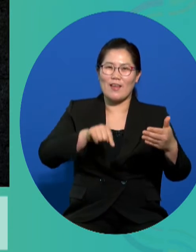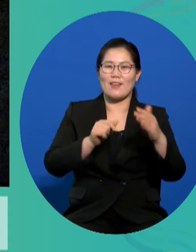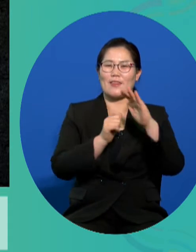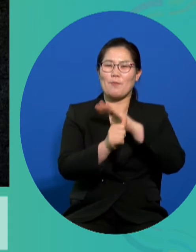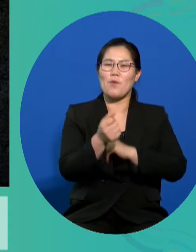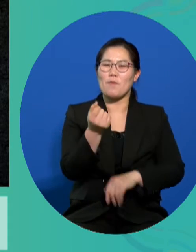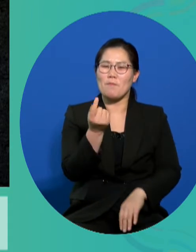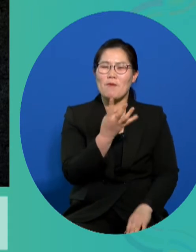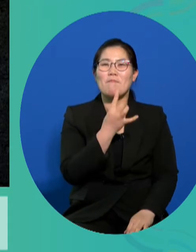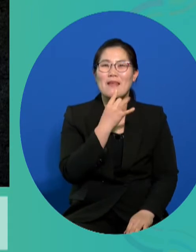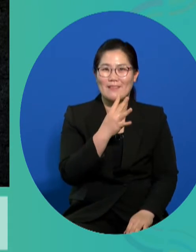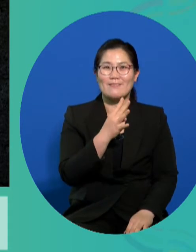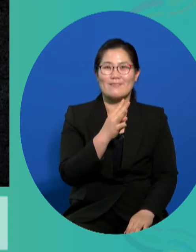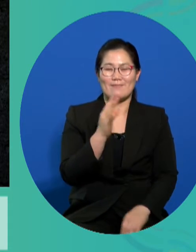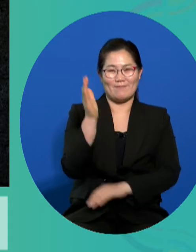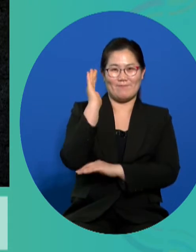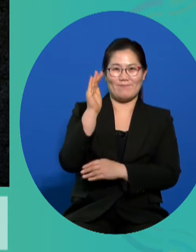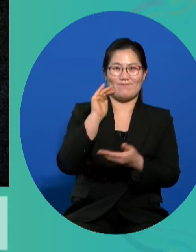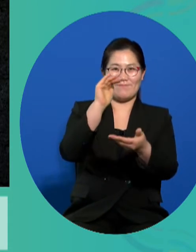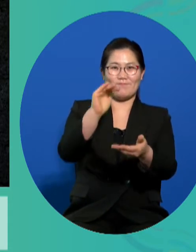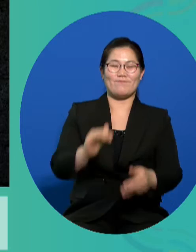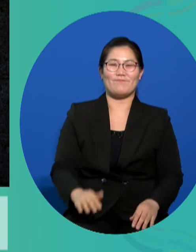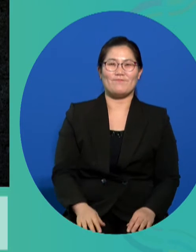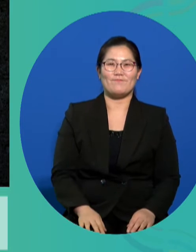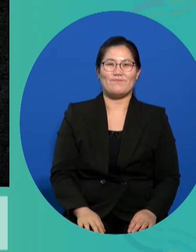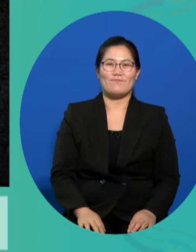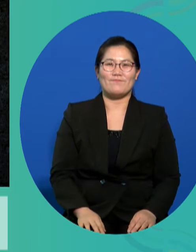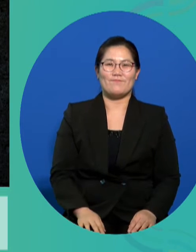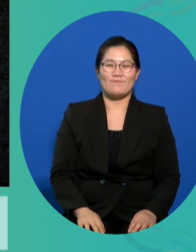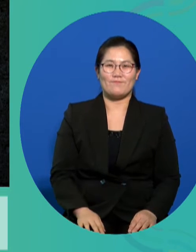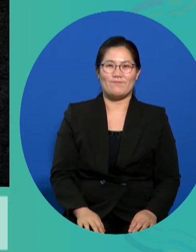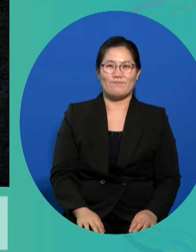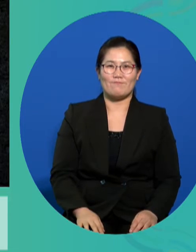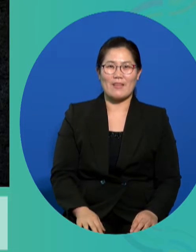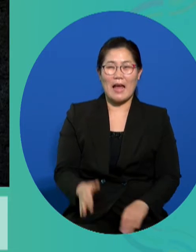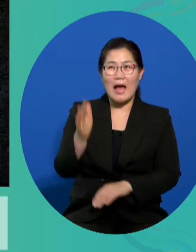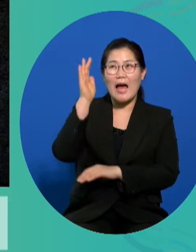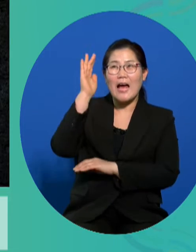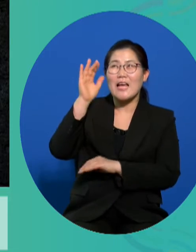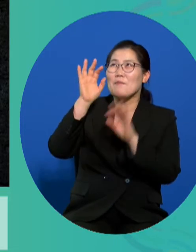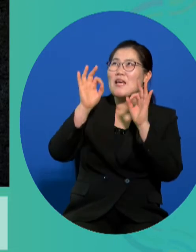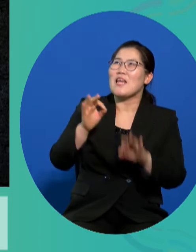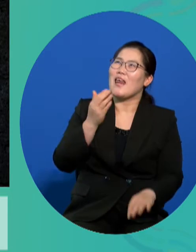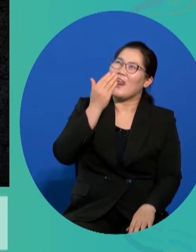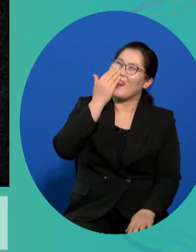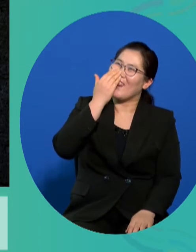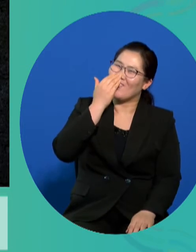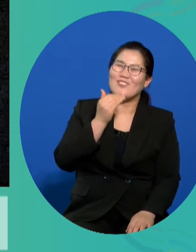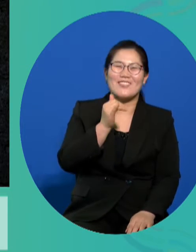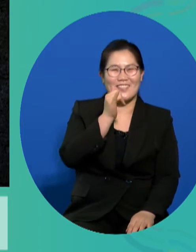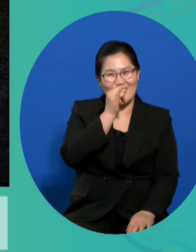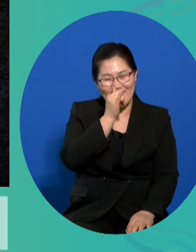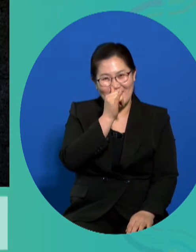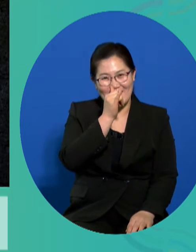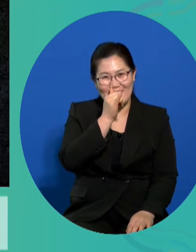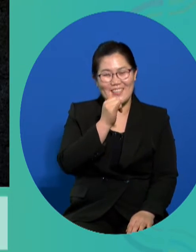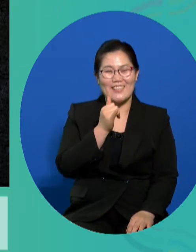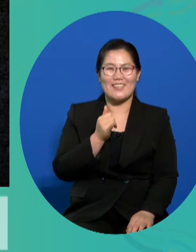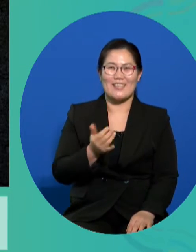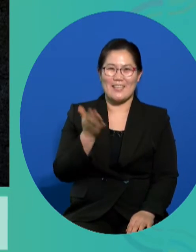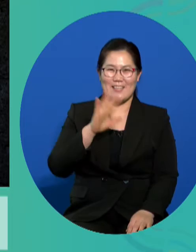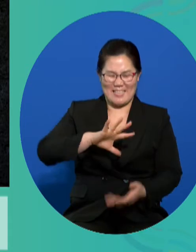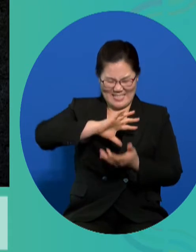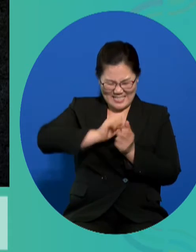진행한다고 보시면 되고요. 사실 강의하는 게 좀 지루할 수도 있어요, 여러분들. 그러니까 그냥 집중해서 20분